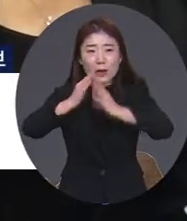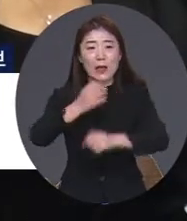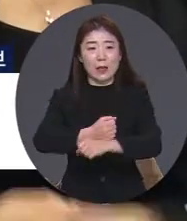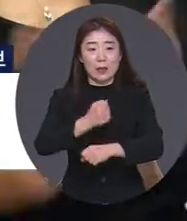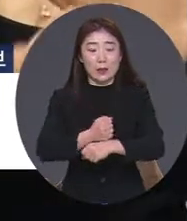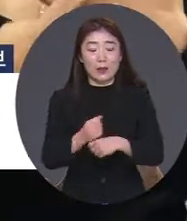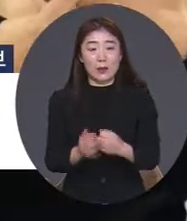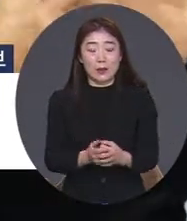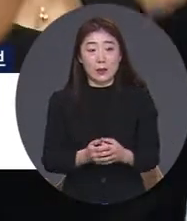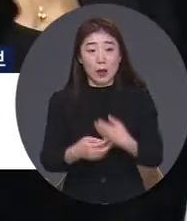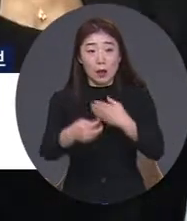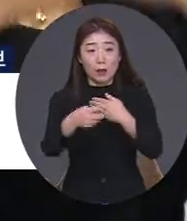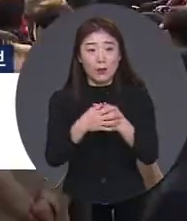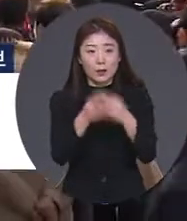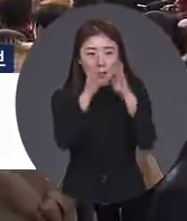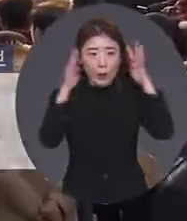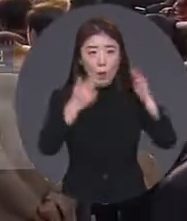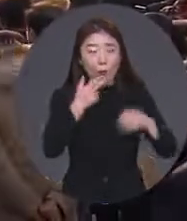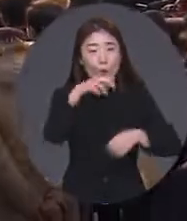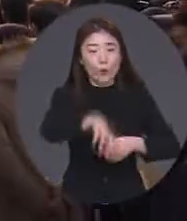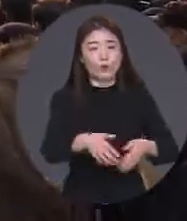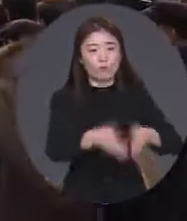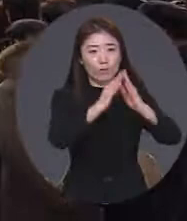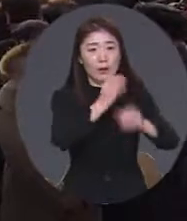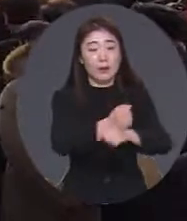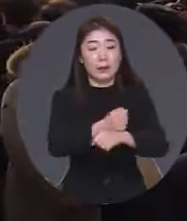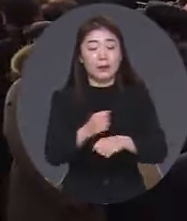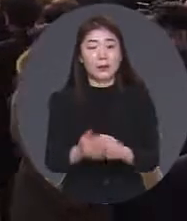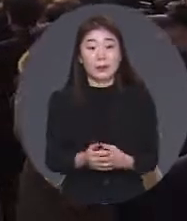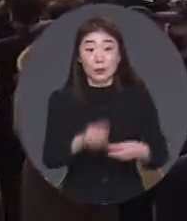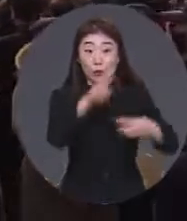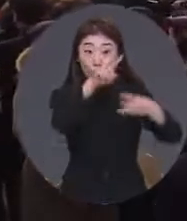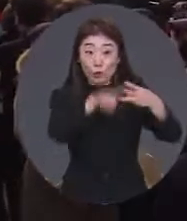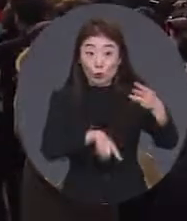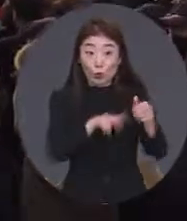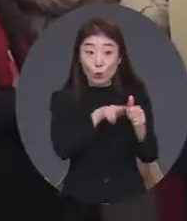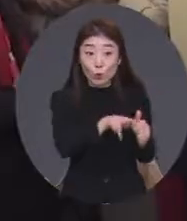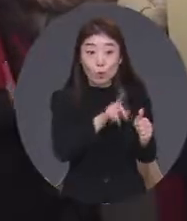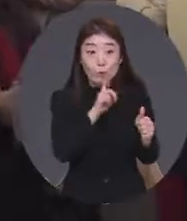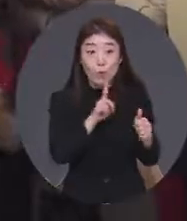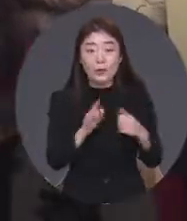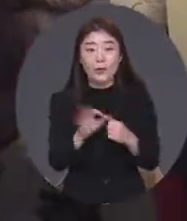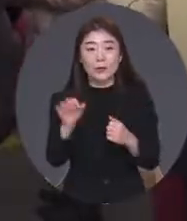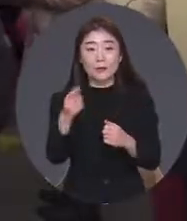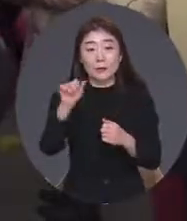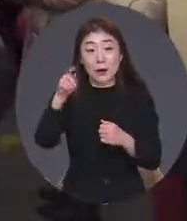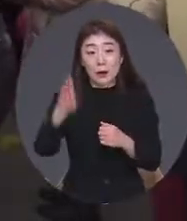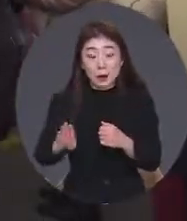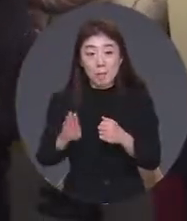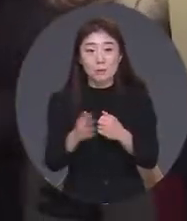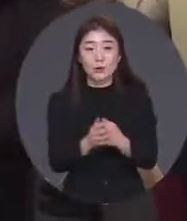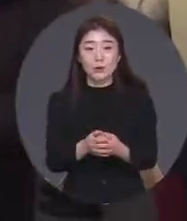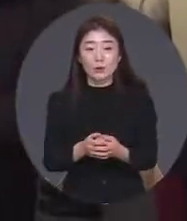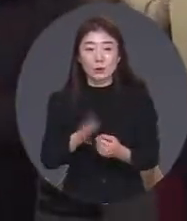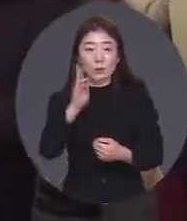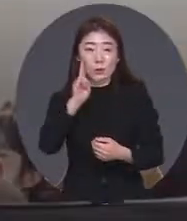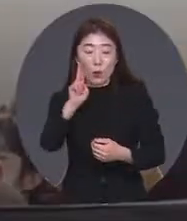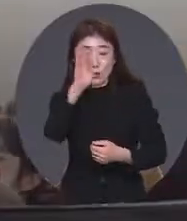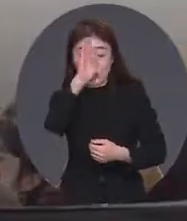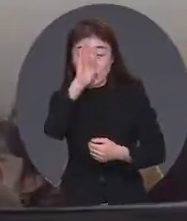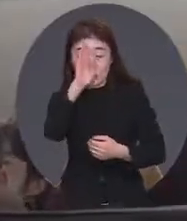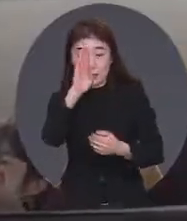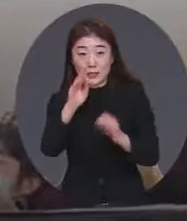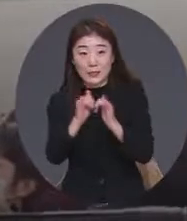없는 지역에는 의대를 신설하겠습니다. 윤석열 후보는 엄합병실과 중환자실, 응급실 설치